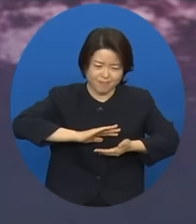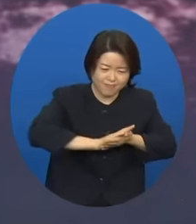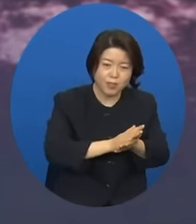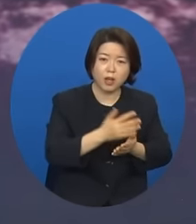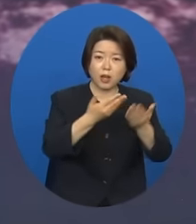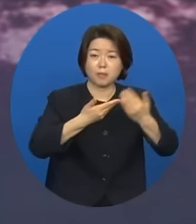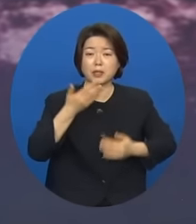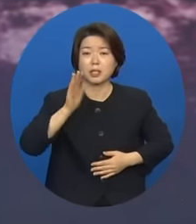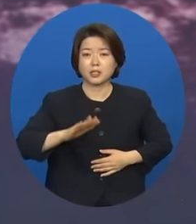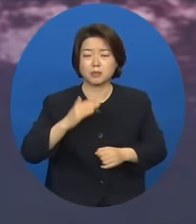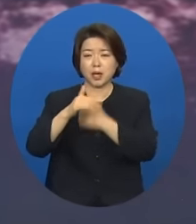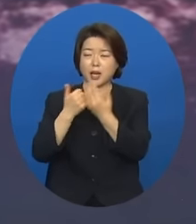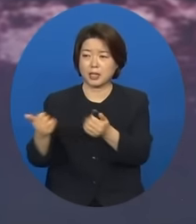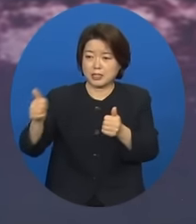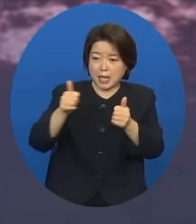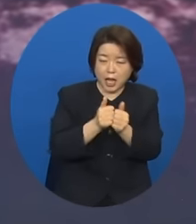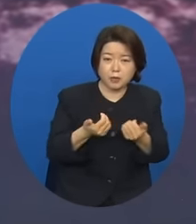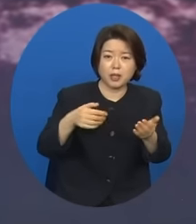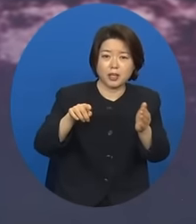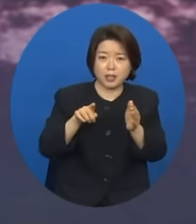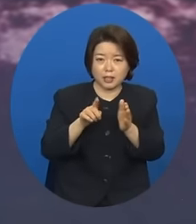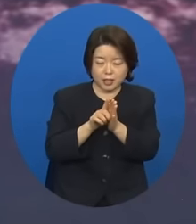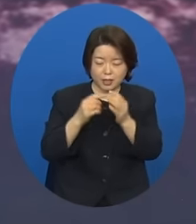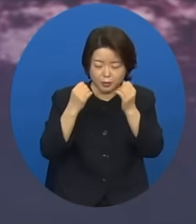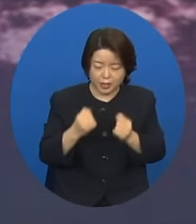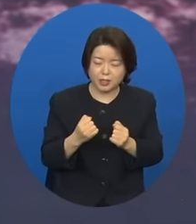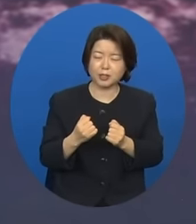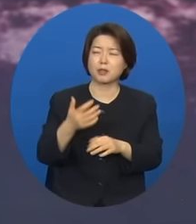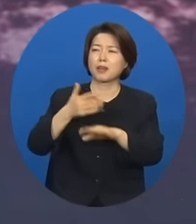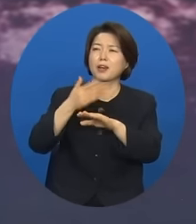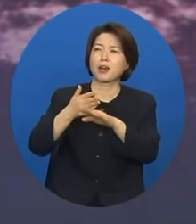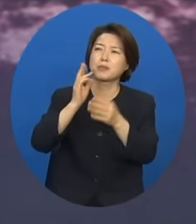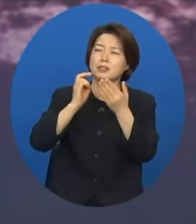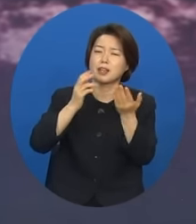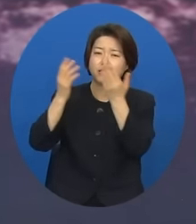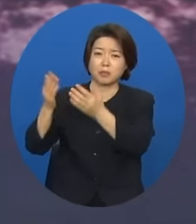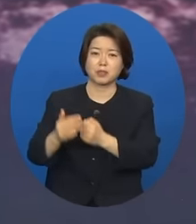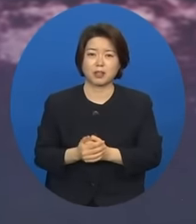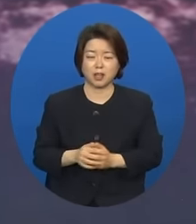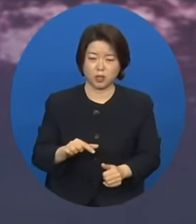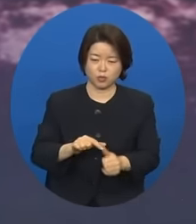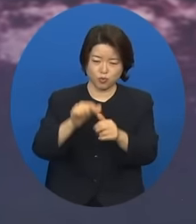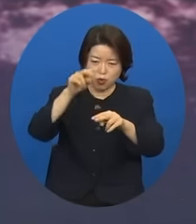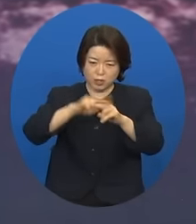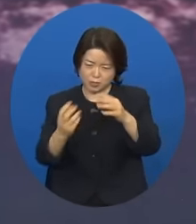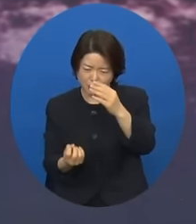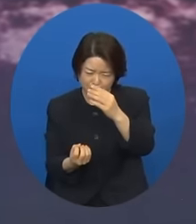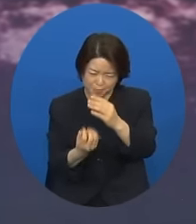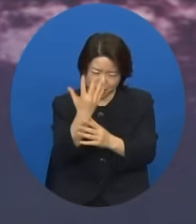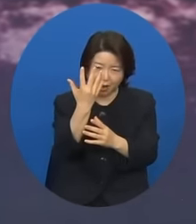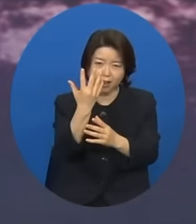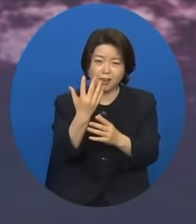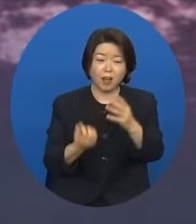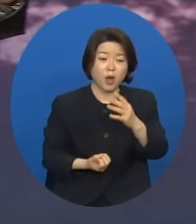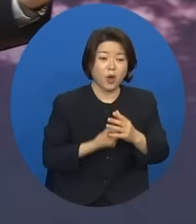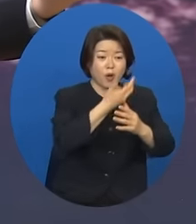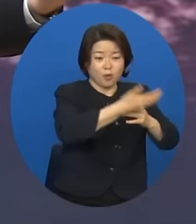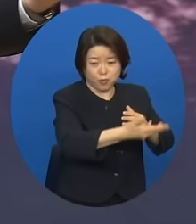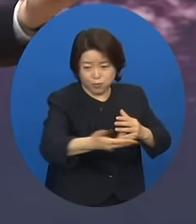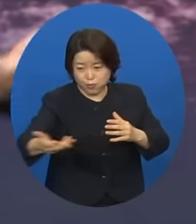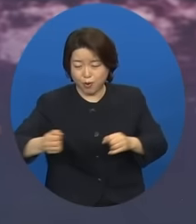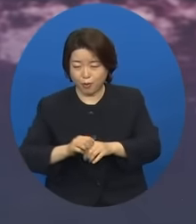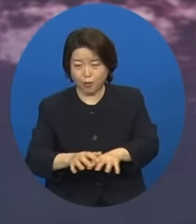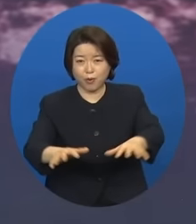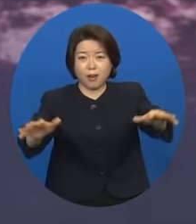함께하심으로 주여 찬양합니다 감사합니다 구원의 우물을 터트려 주셔서 생명수가 주위에도 흘러갈 수 있도록